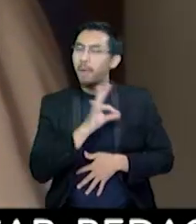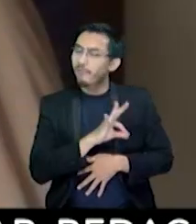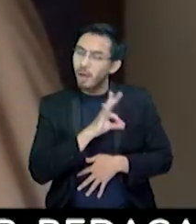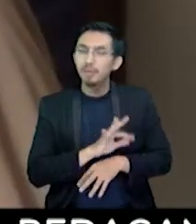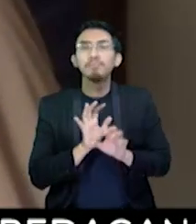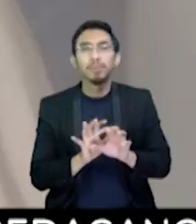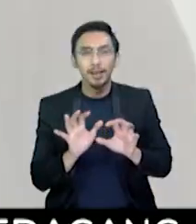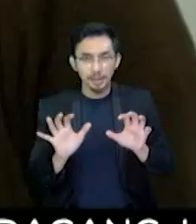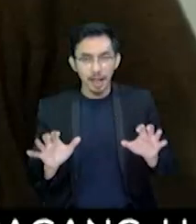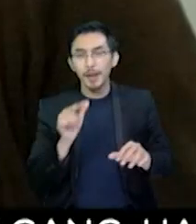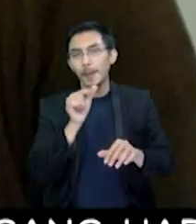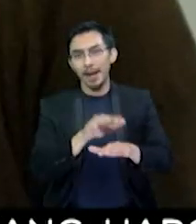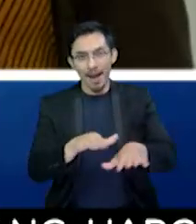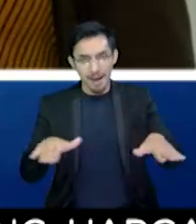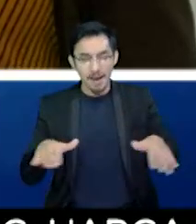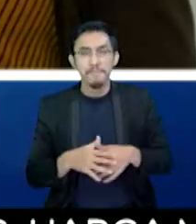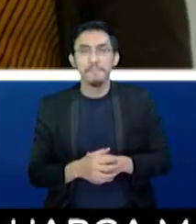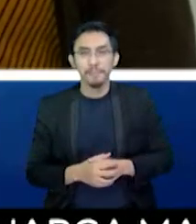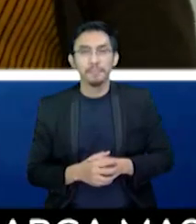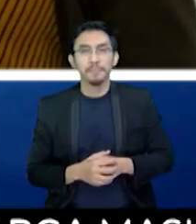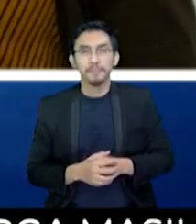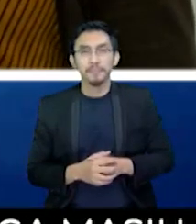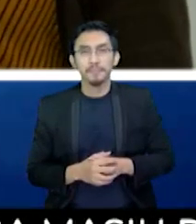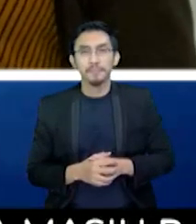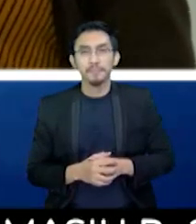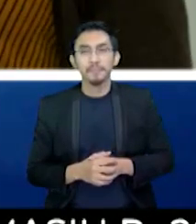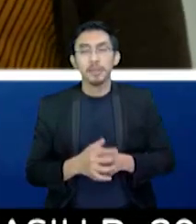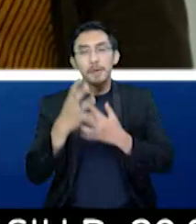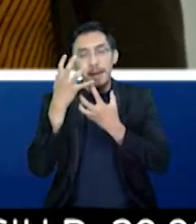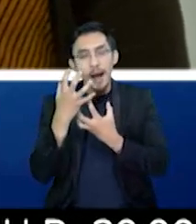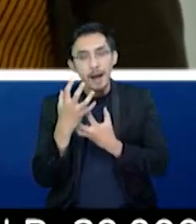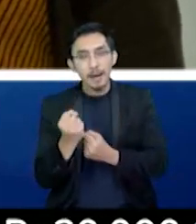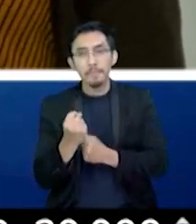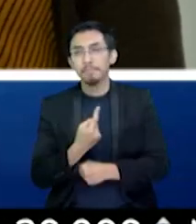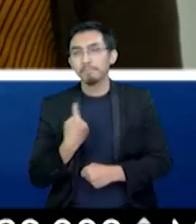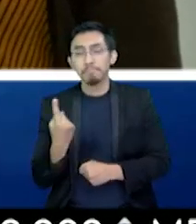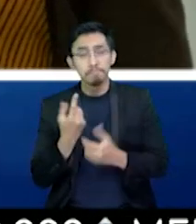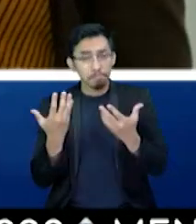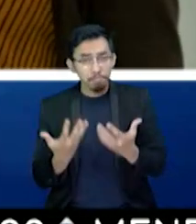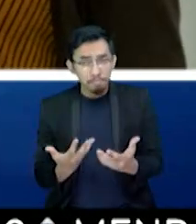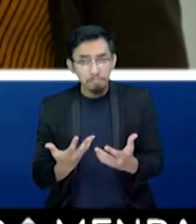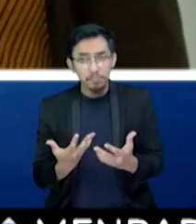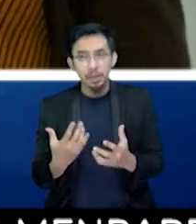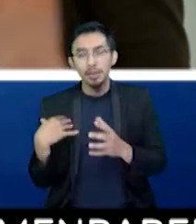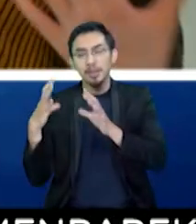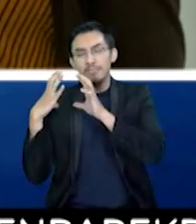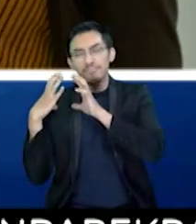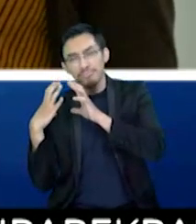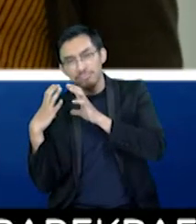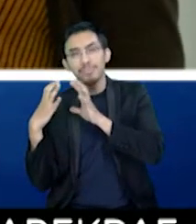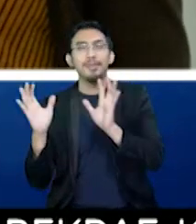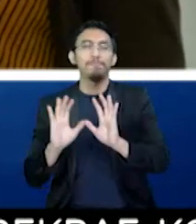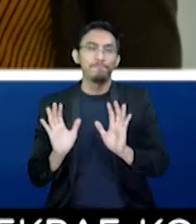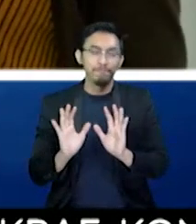merasa diperhatikan. Nah, tentunya harapannya agar bisa meringankan beban mereka, terutama